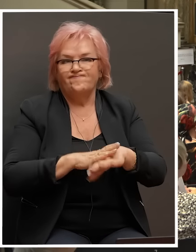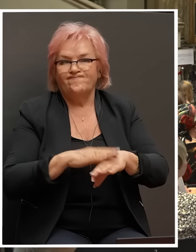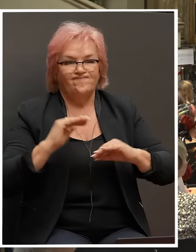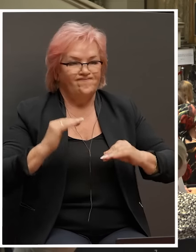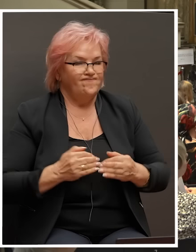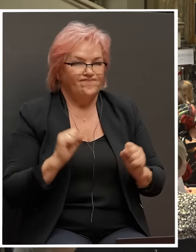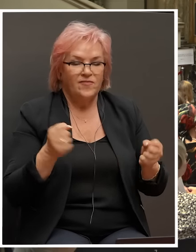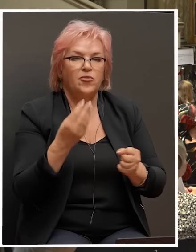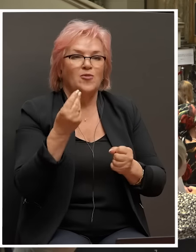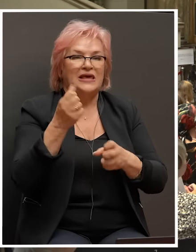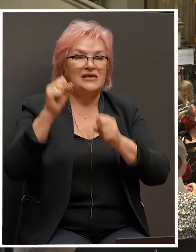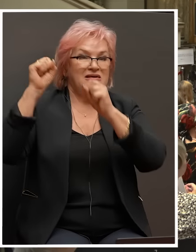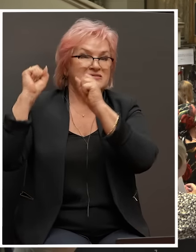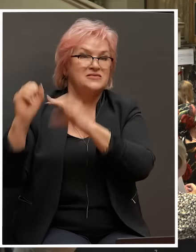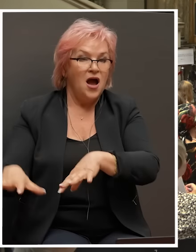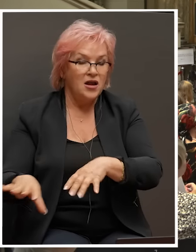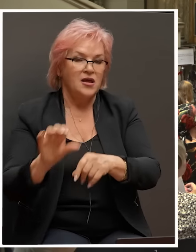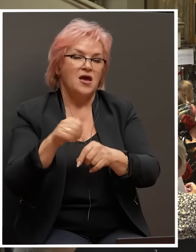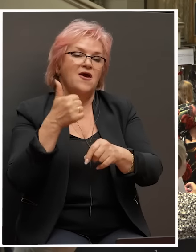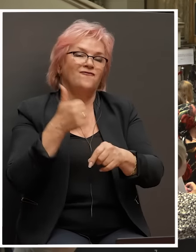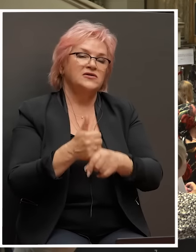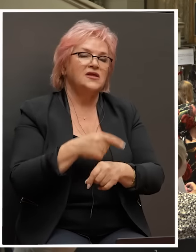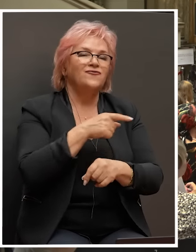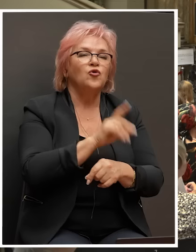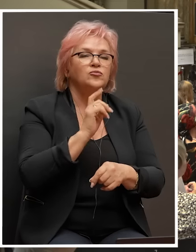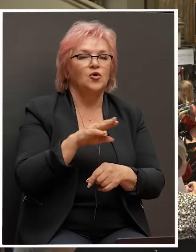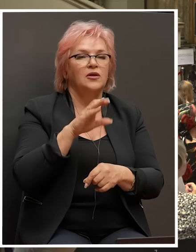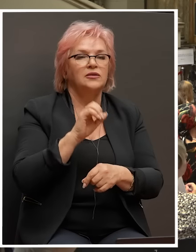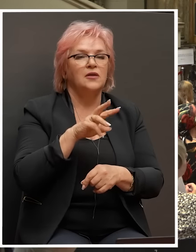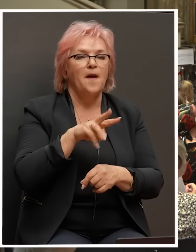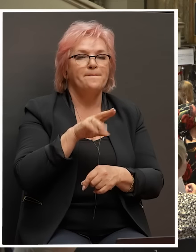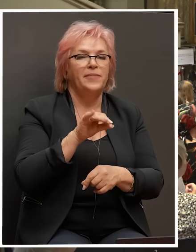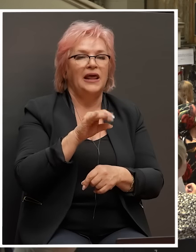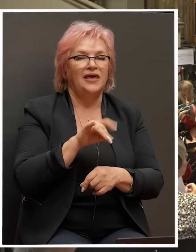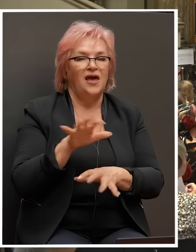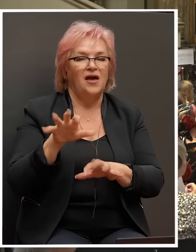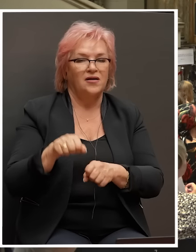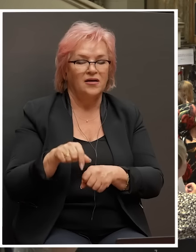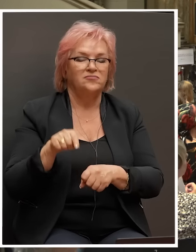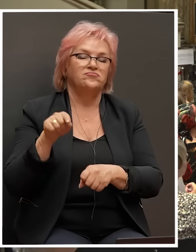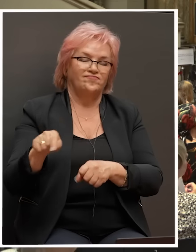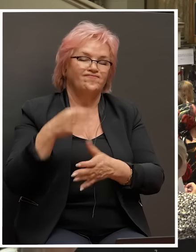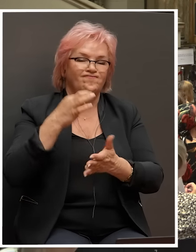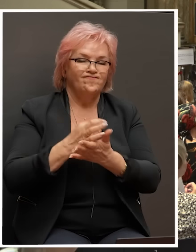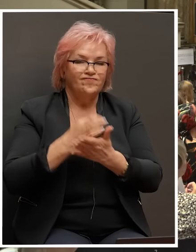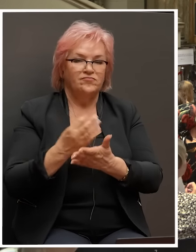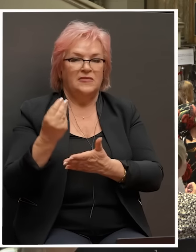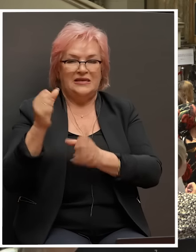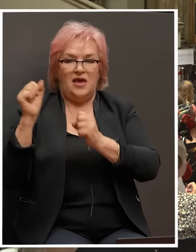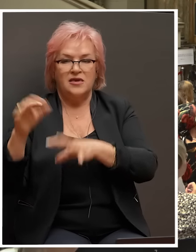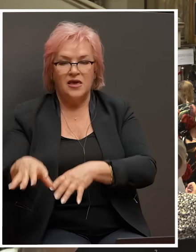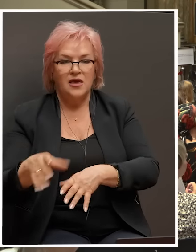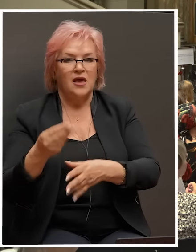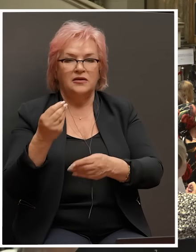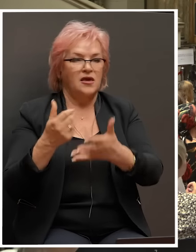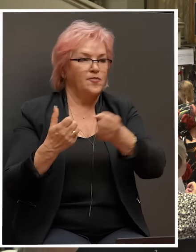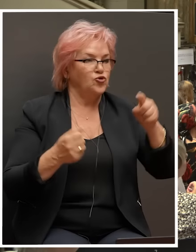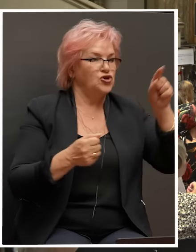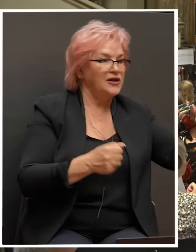физически. Поэтому деньги сдавались, в основном этим промышляли тамплиеры. Деньги сдавались в одном месте, получали в другом месте,